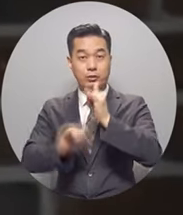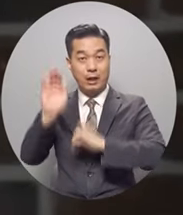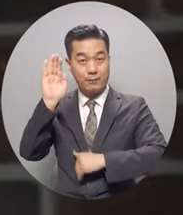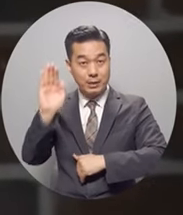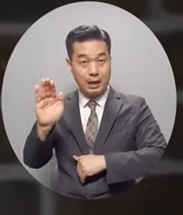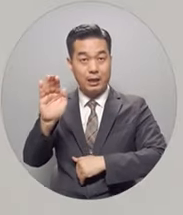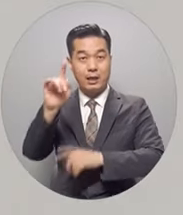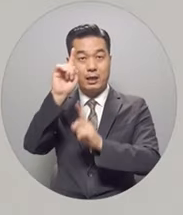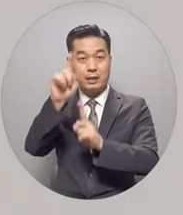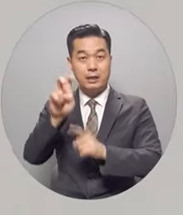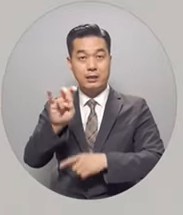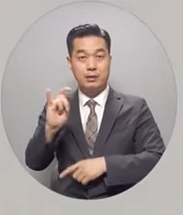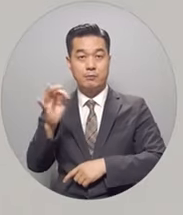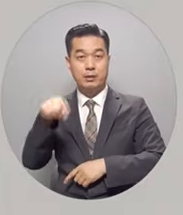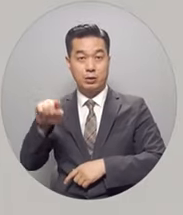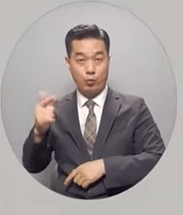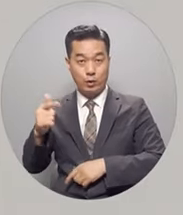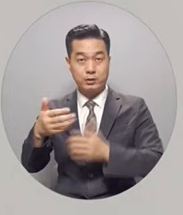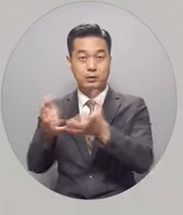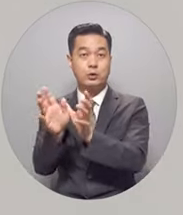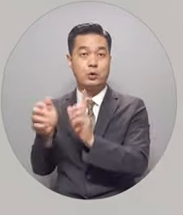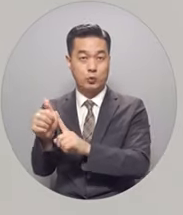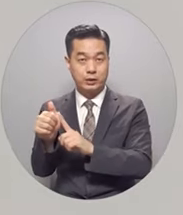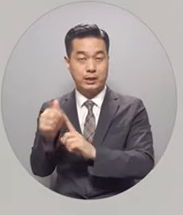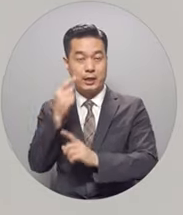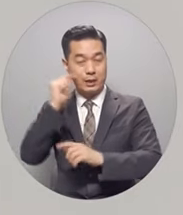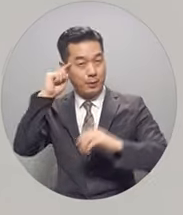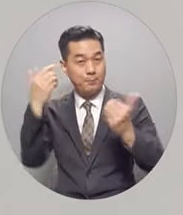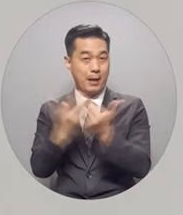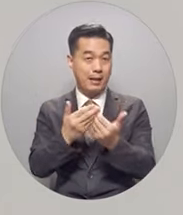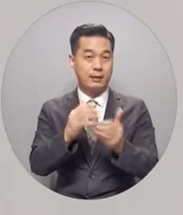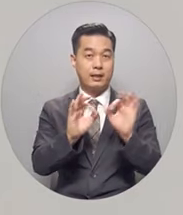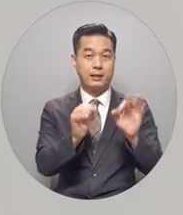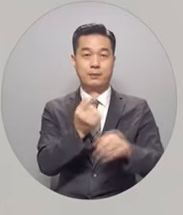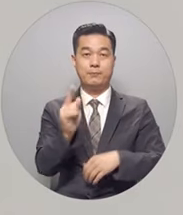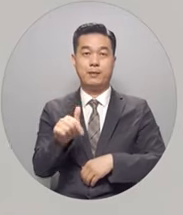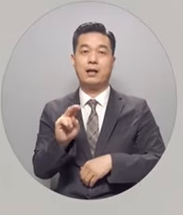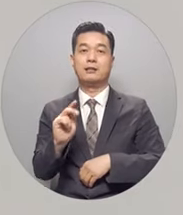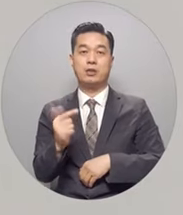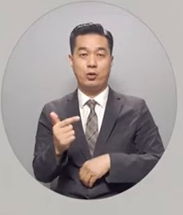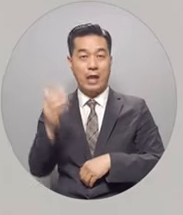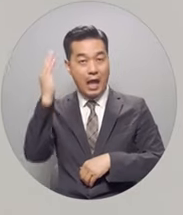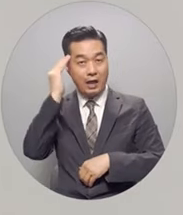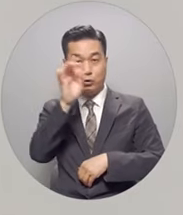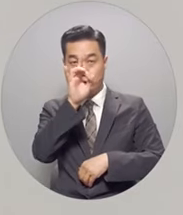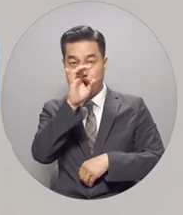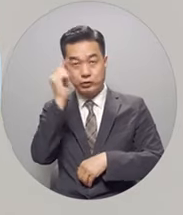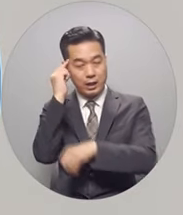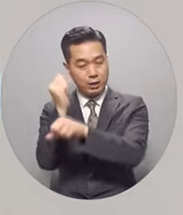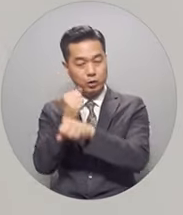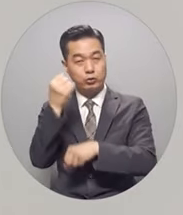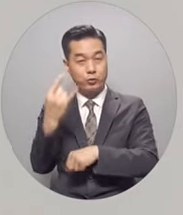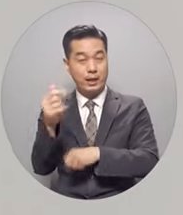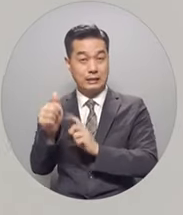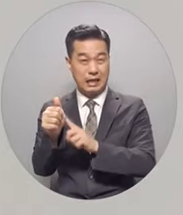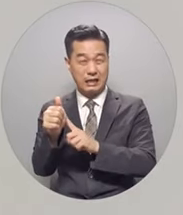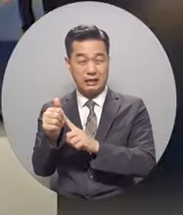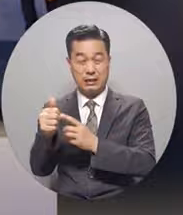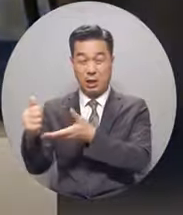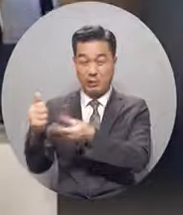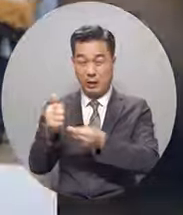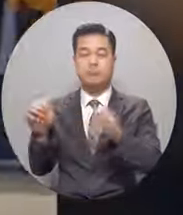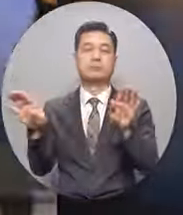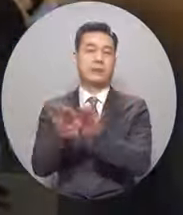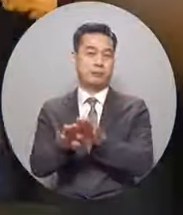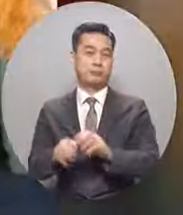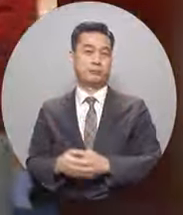독립전당'의김영석감독을배출한한국사미래연구소소장입니다. 그리고 한국 학원원장이자'반일 부족주의'의저자인김낙년씨는초청받았으나